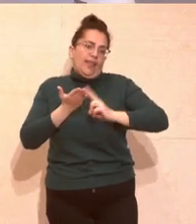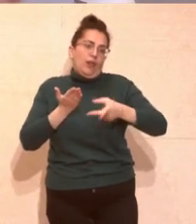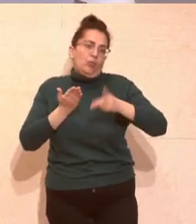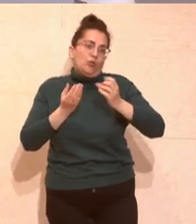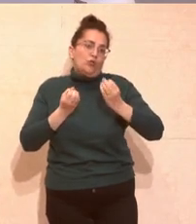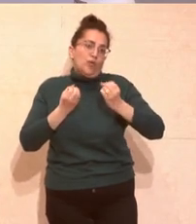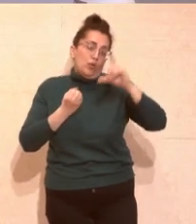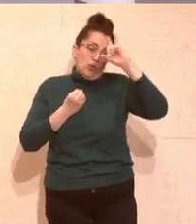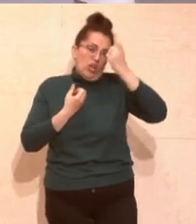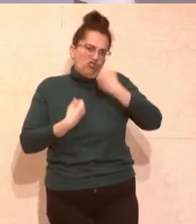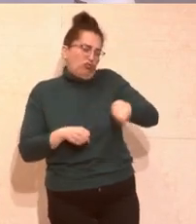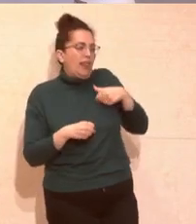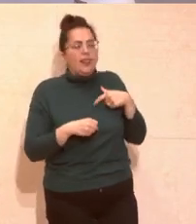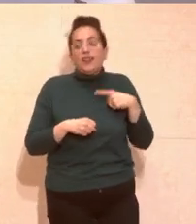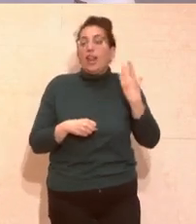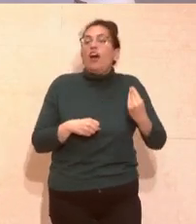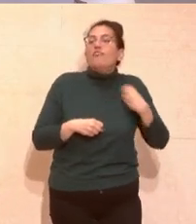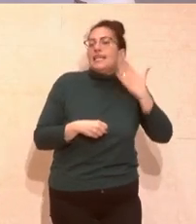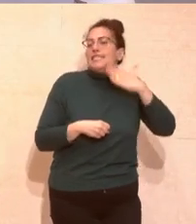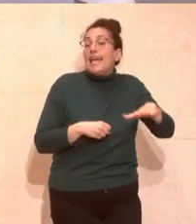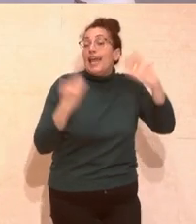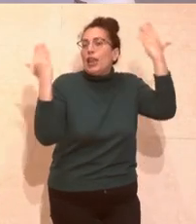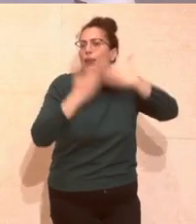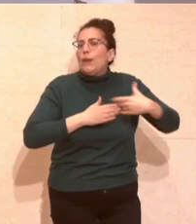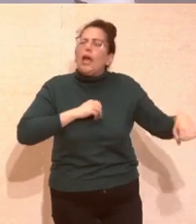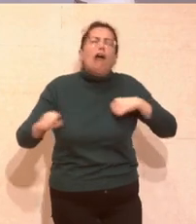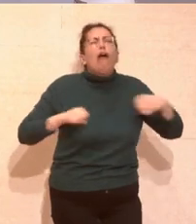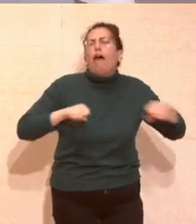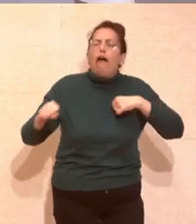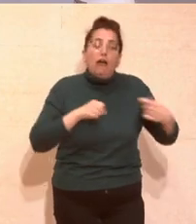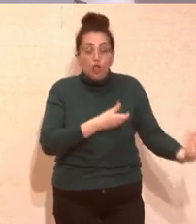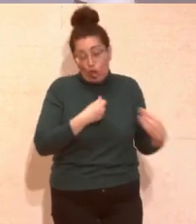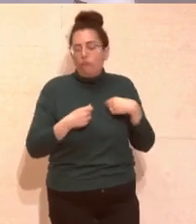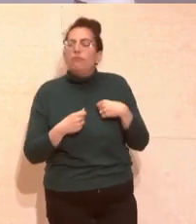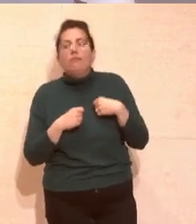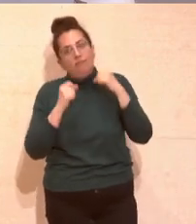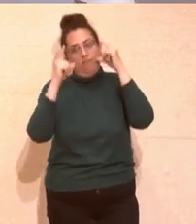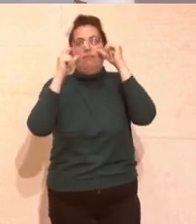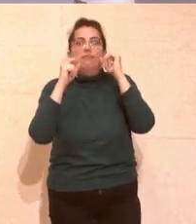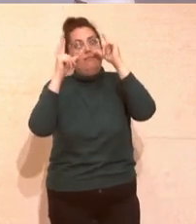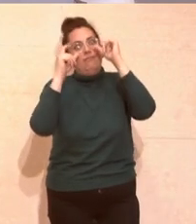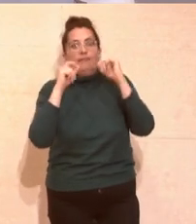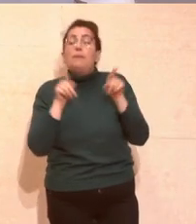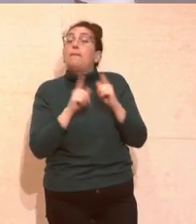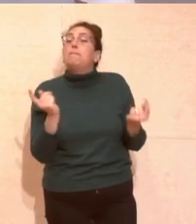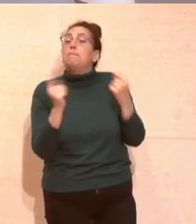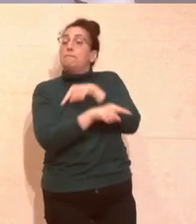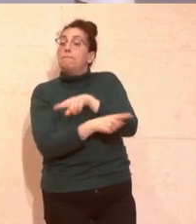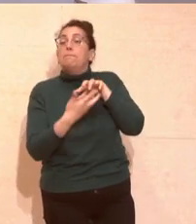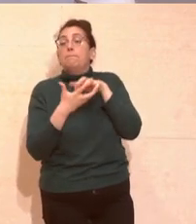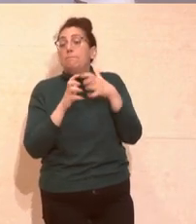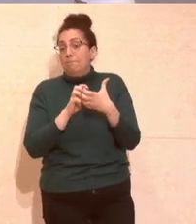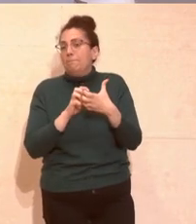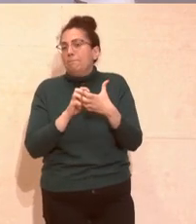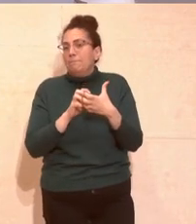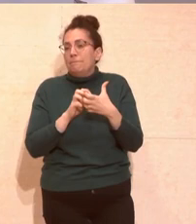on se dérange plus, les enfants bougent plus la nuit, du coup, vont réveiller davantage les parents. Mais c'est un problème très complexe, il y a plein de facteurs